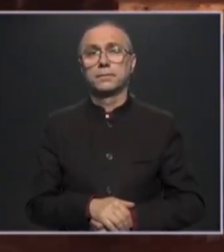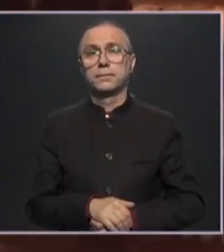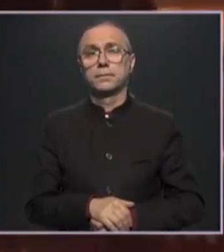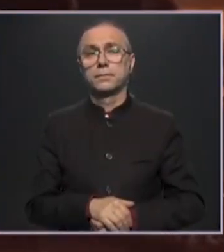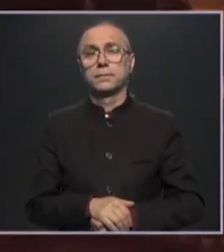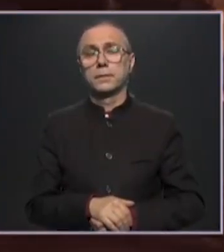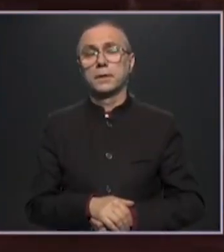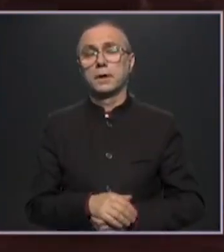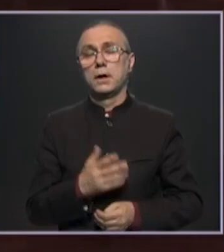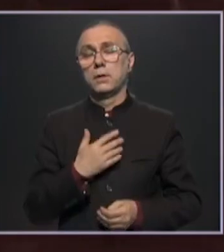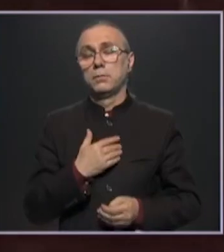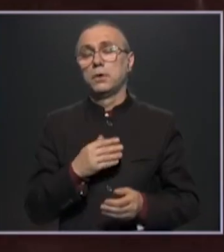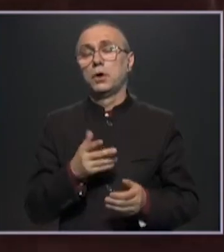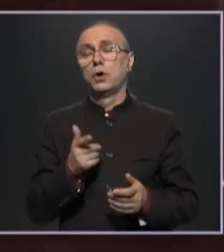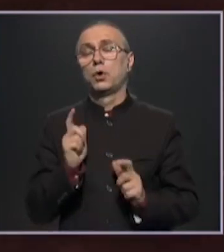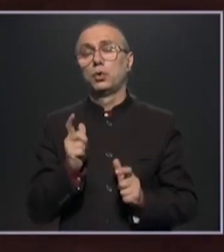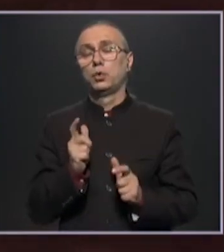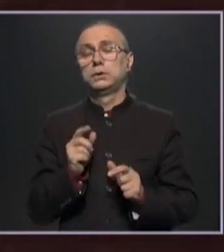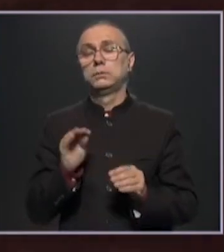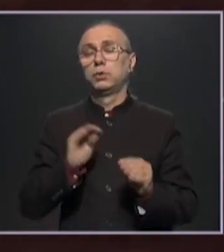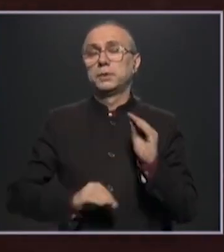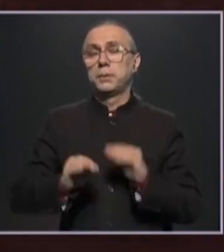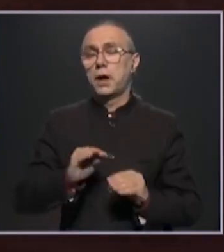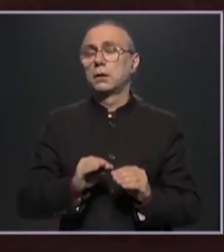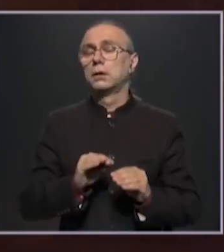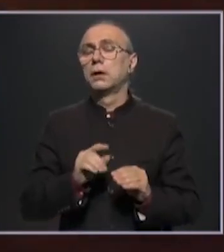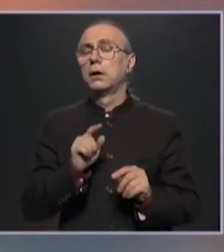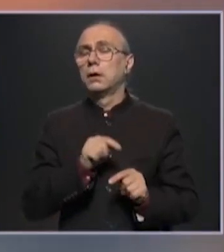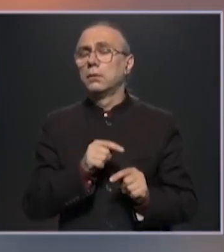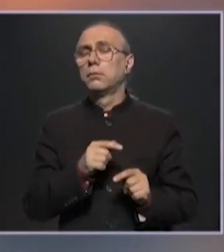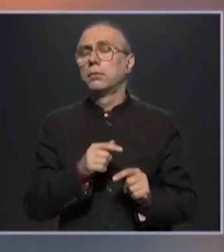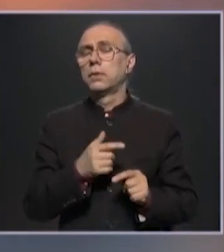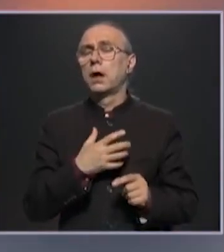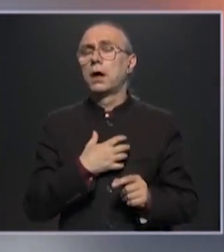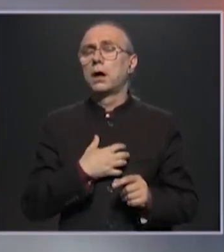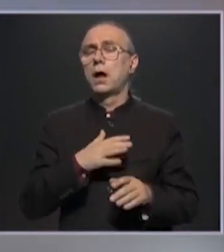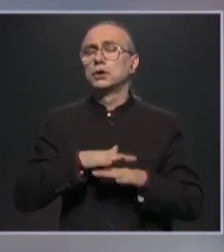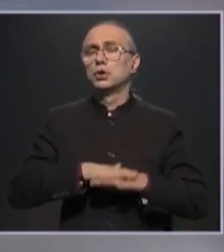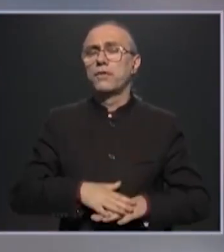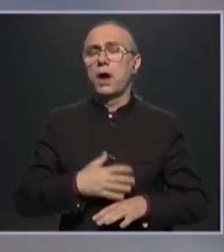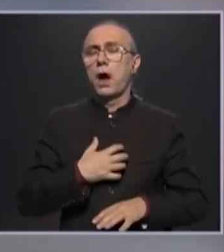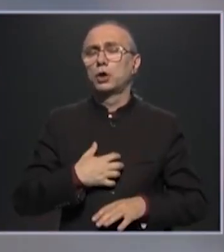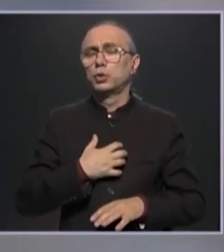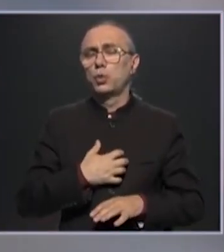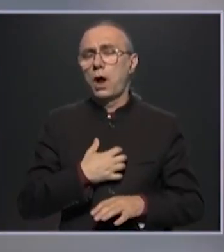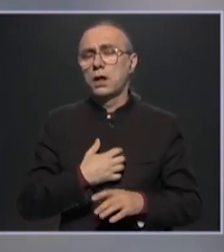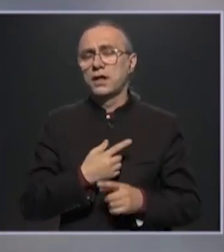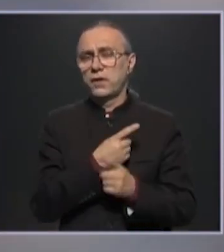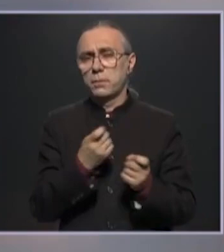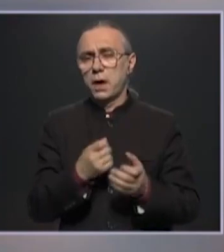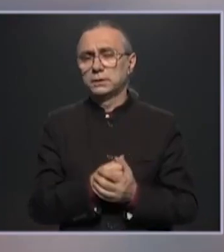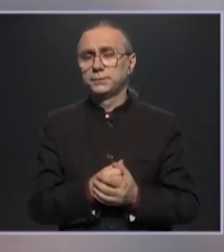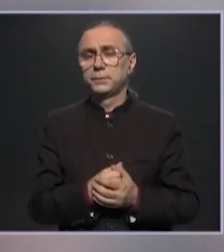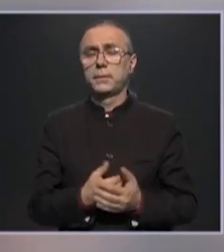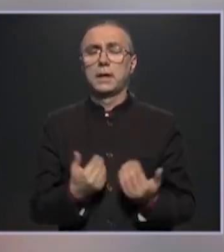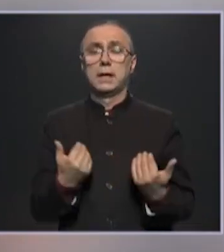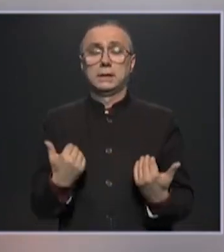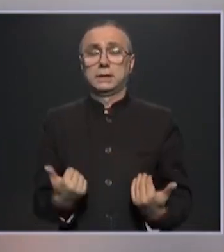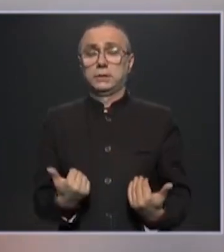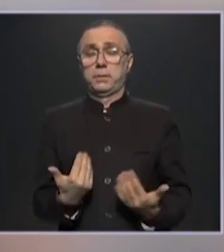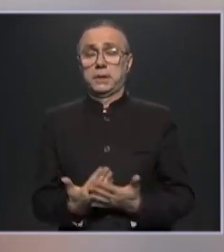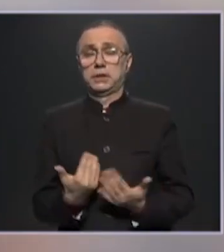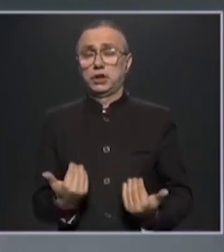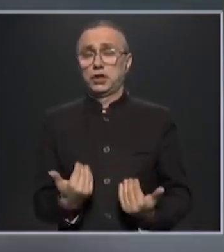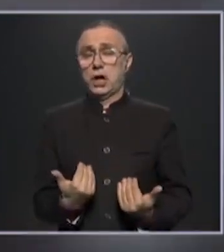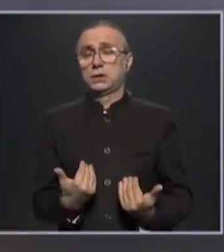той актуальной информации, которая поступит к нам там, завтра-послезавтра. Потому что если сейчас постельное белье – это прямо самое необходимое